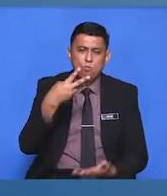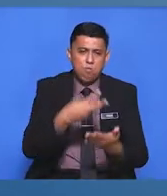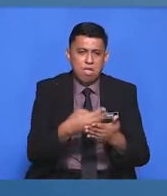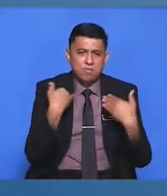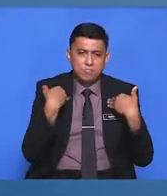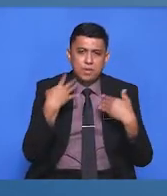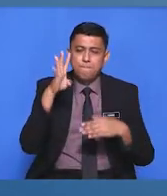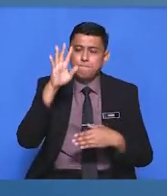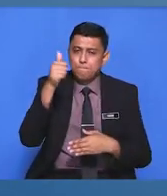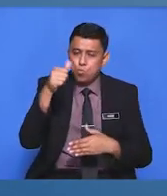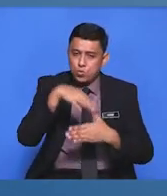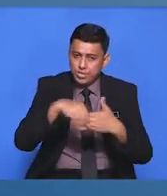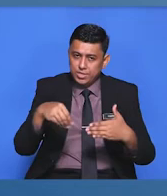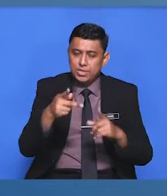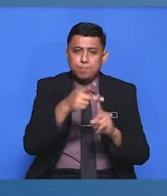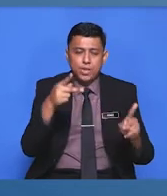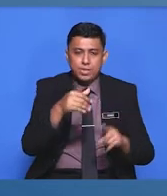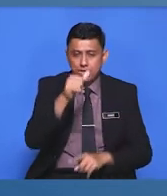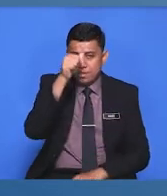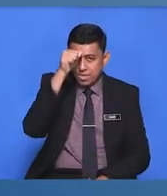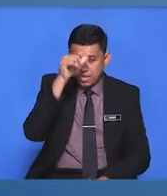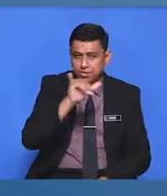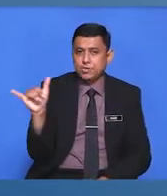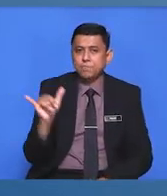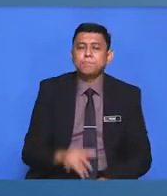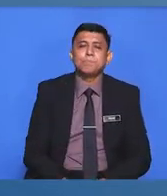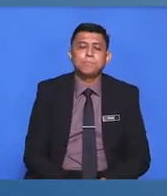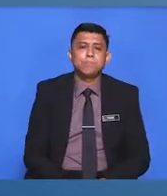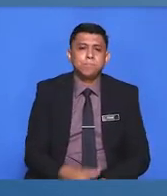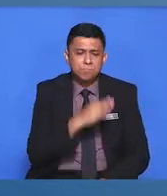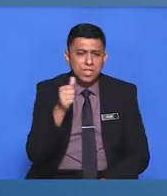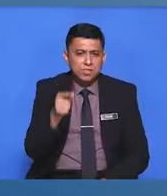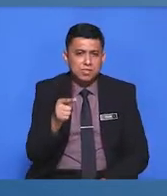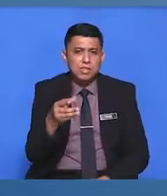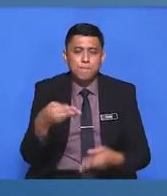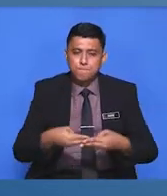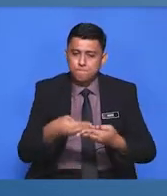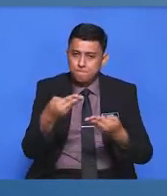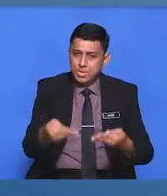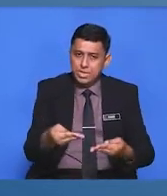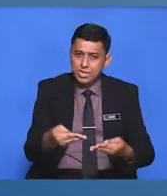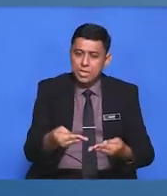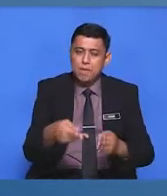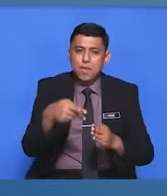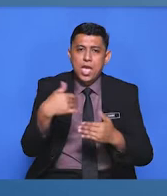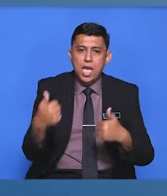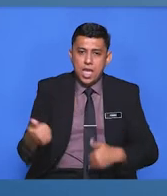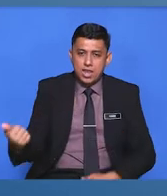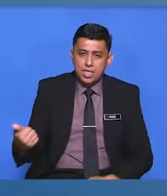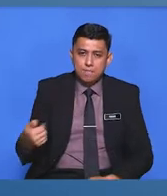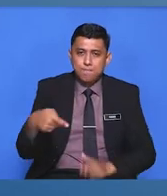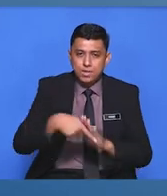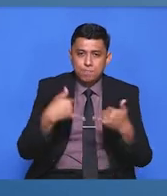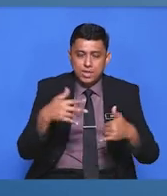sebanyak RM10 daripada ayahnya. Dan dia telah membeli alat permainan berharga RM5.